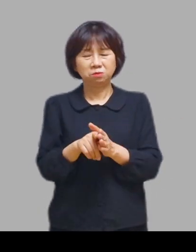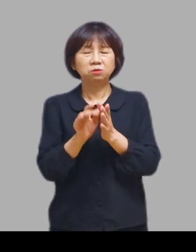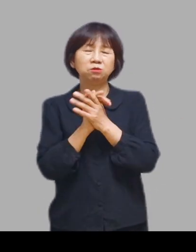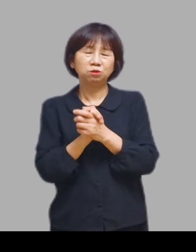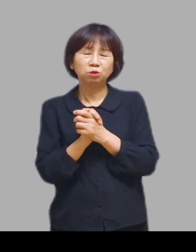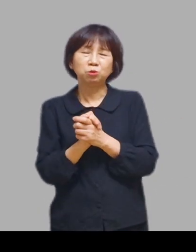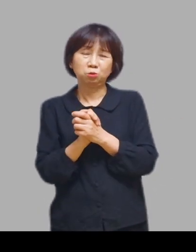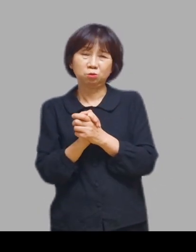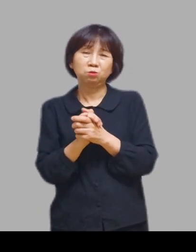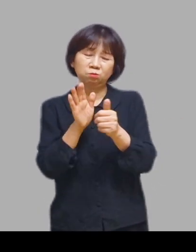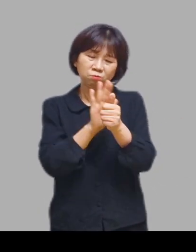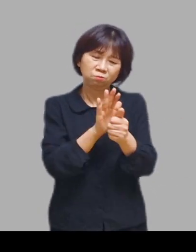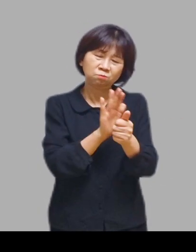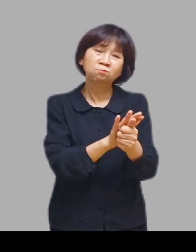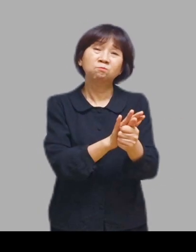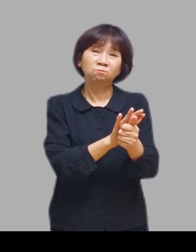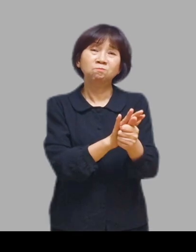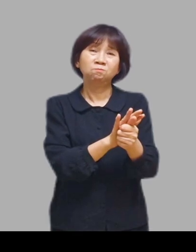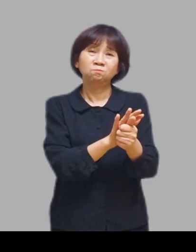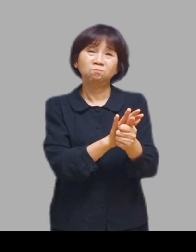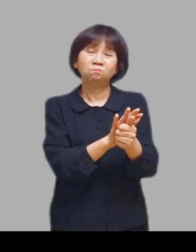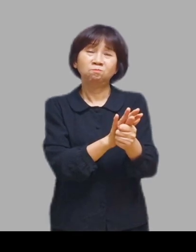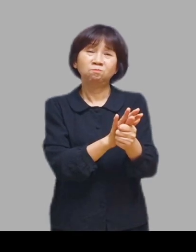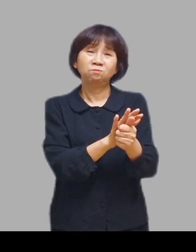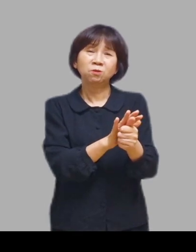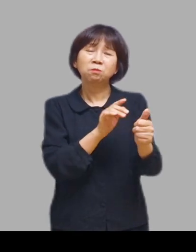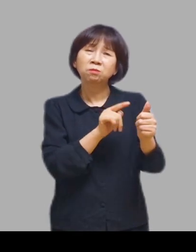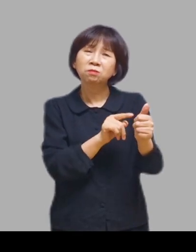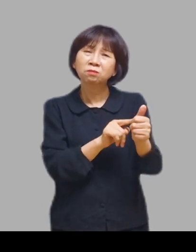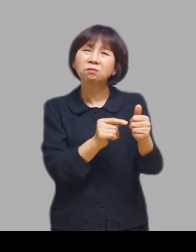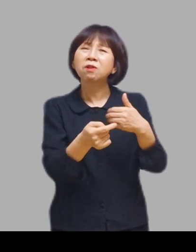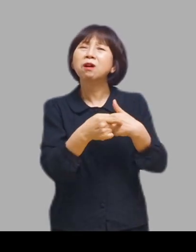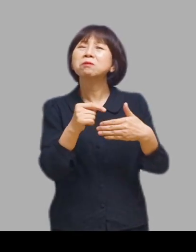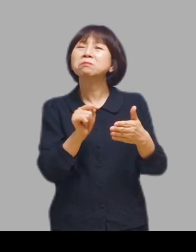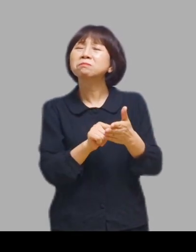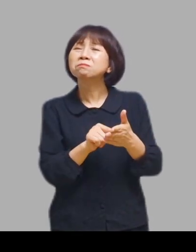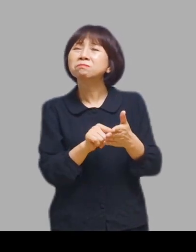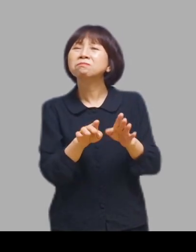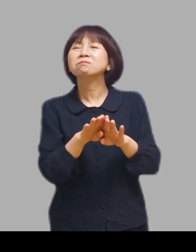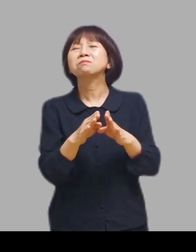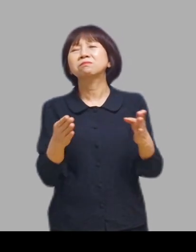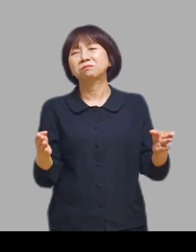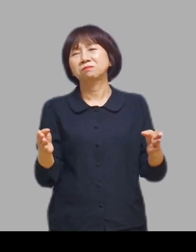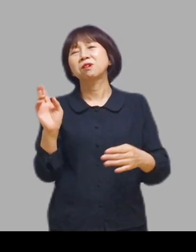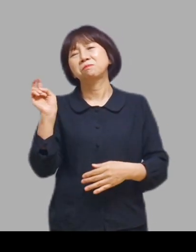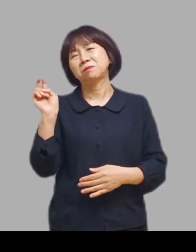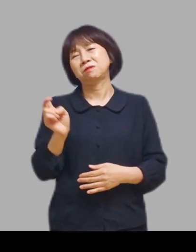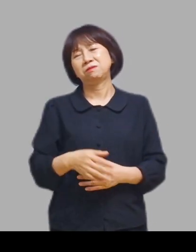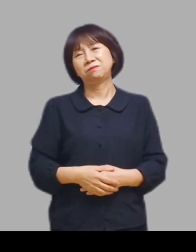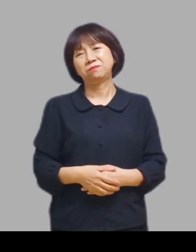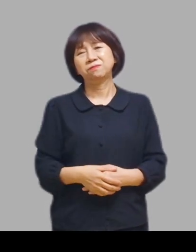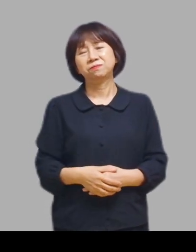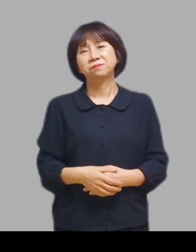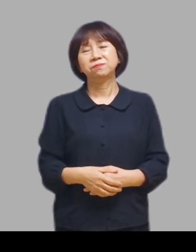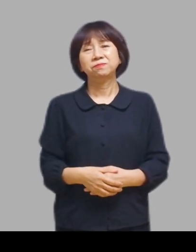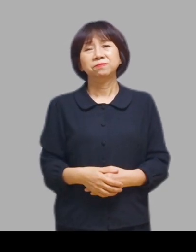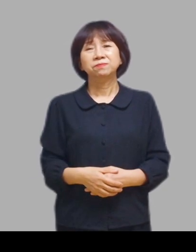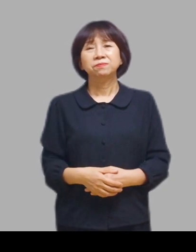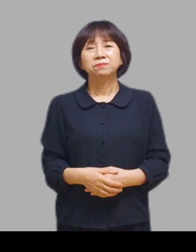기도하겠습니다. 이 한마디를 건네면 그 사람의 마음이 조금은 열리지 않을까